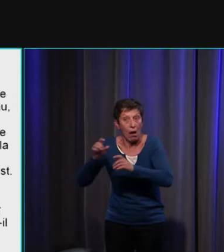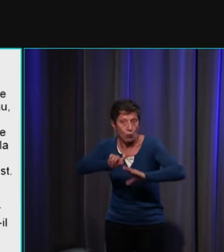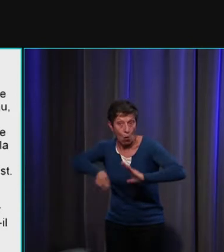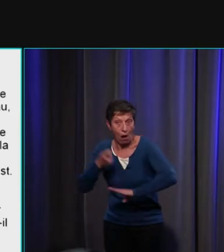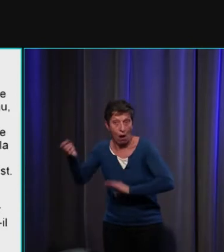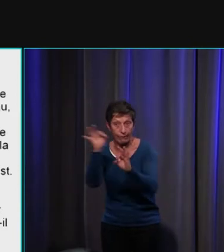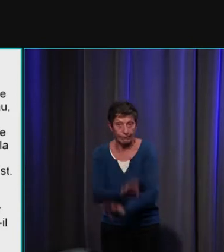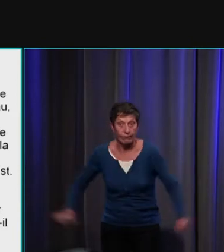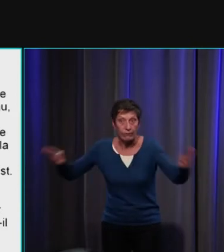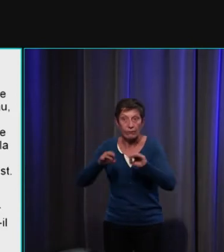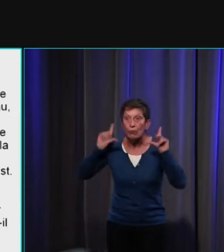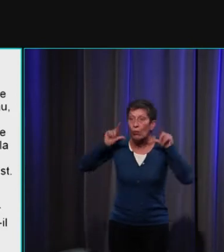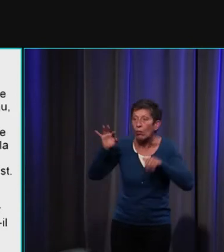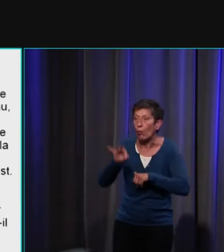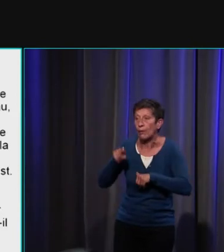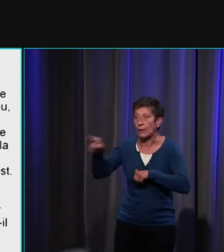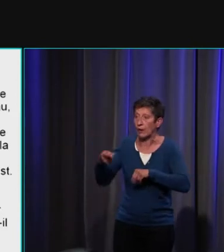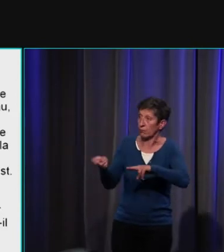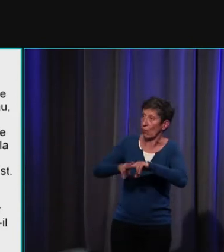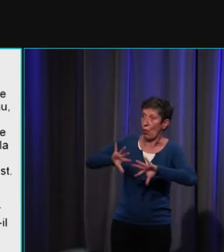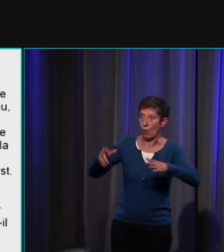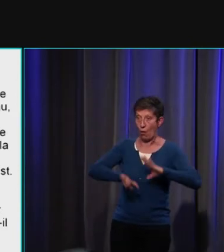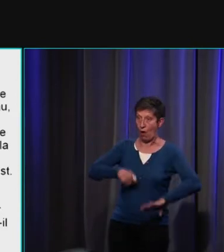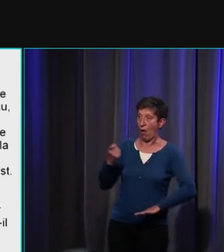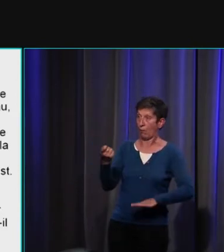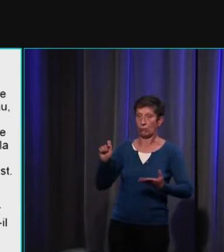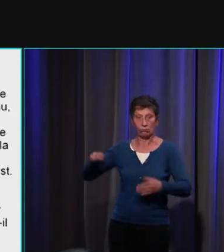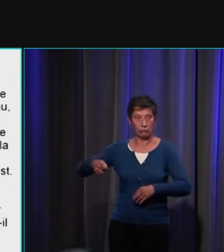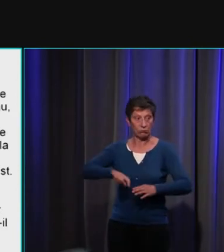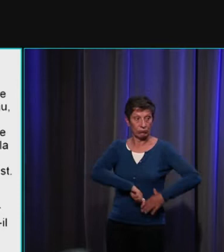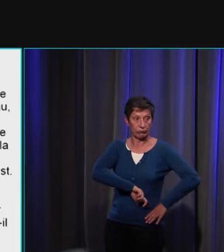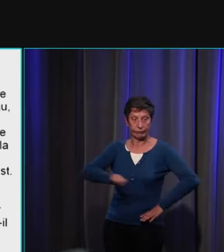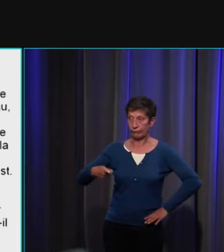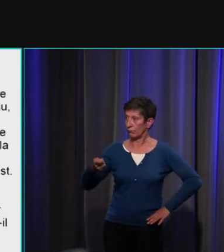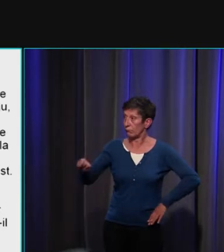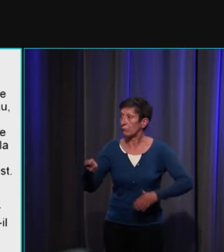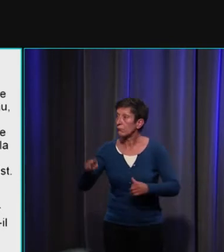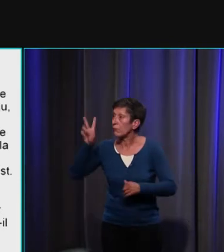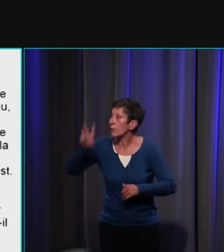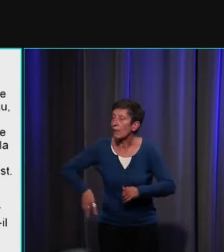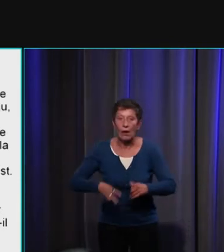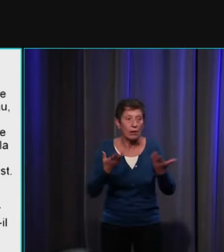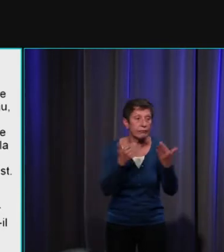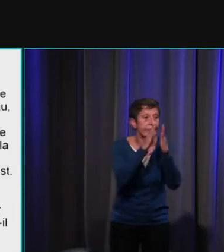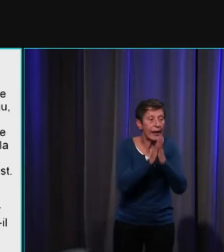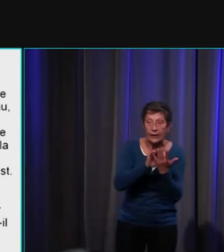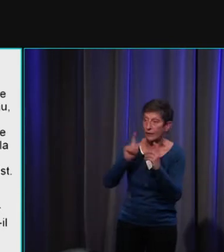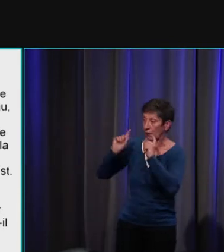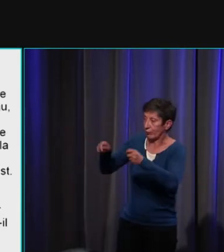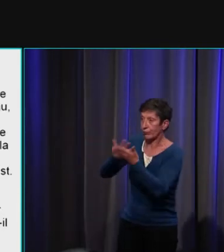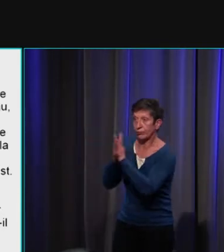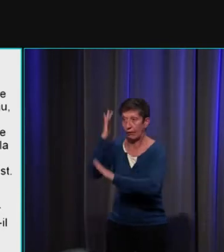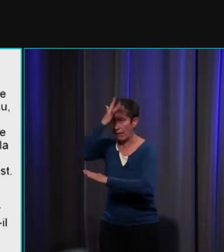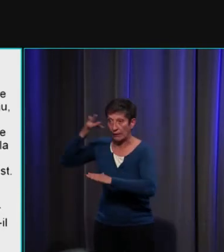moeurs les armes à la main d'ailleurs à ma connaissance aucun temple il a été canonisé par l'église d'être aucun croisé non plus